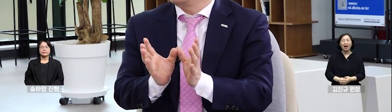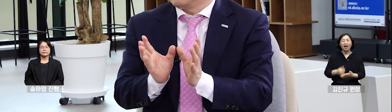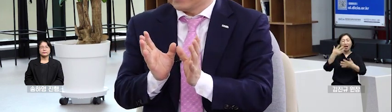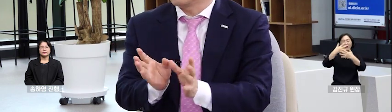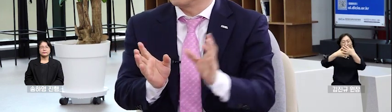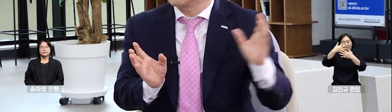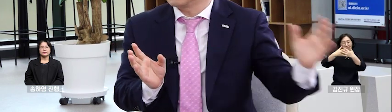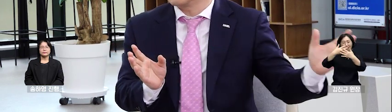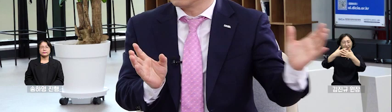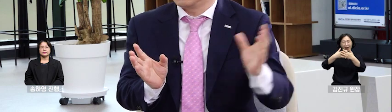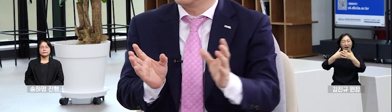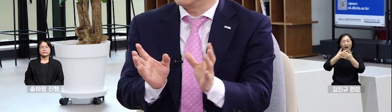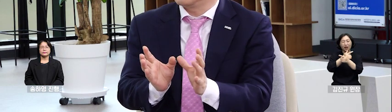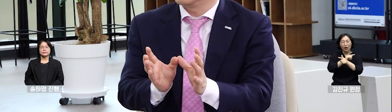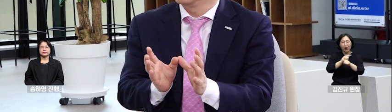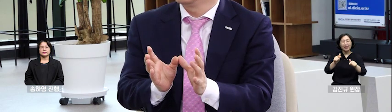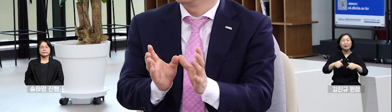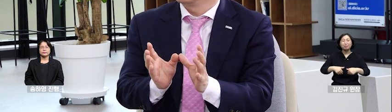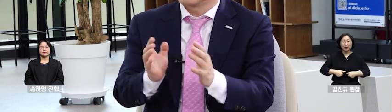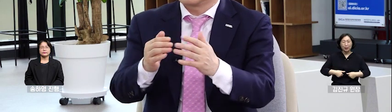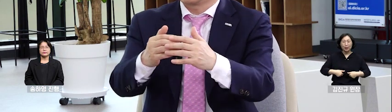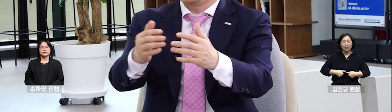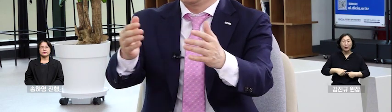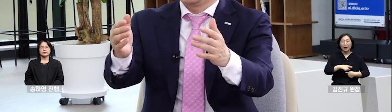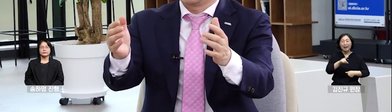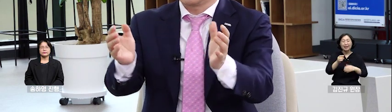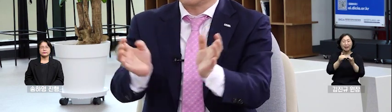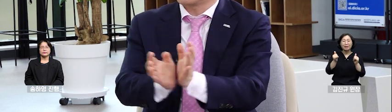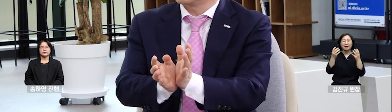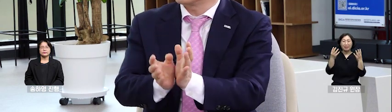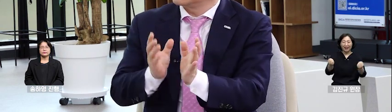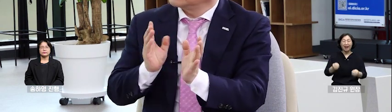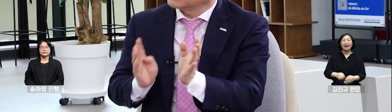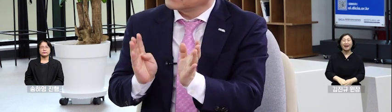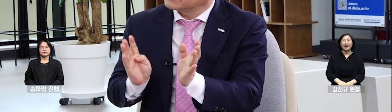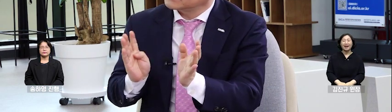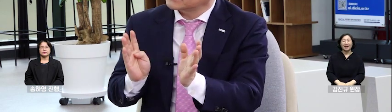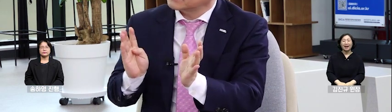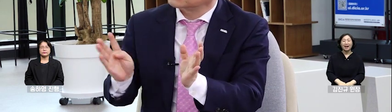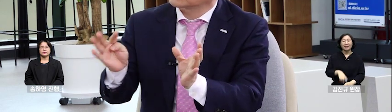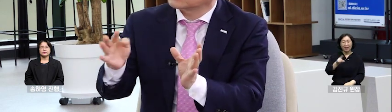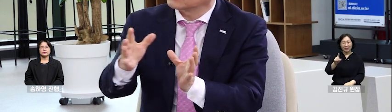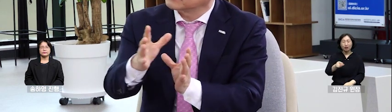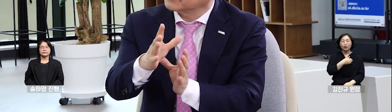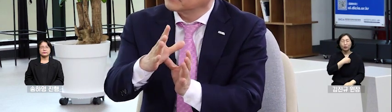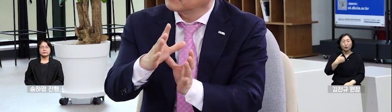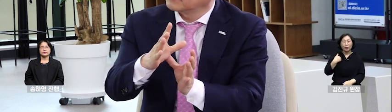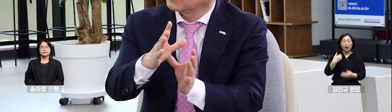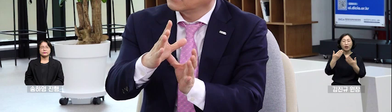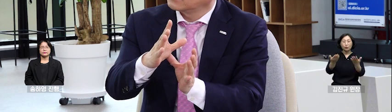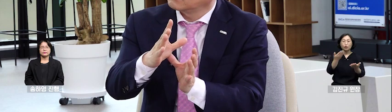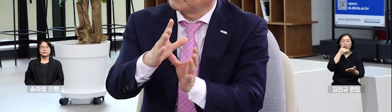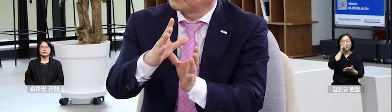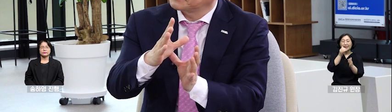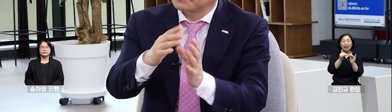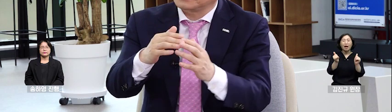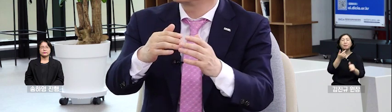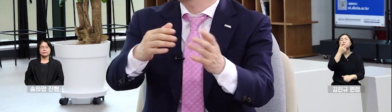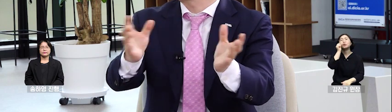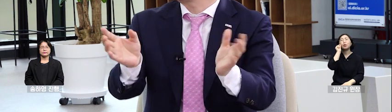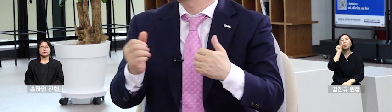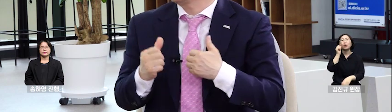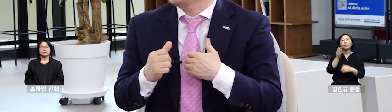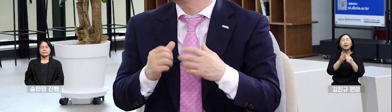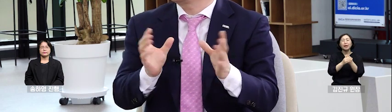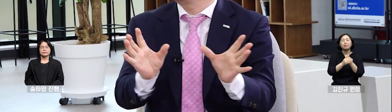많다고 합니다 실제 굳이 없 으 으 근데 그 수요를 충족해 줄 많아 이 인재가 부족하다는 거예요 그래 예 그래서